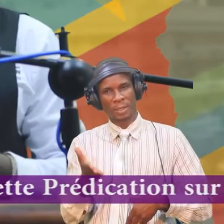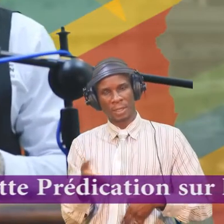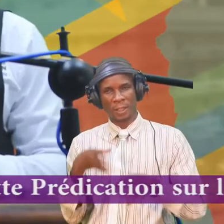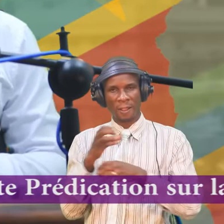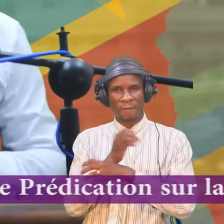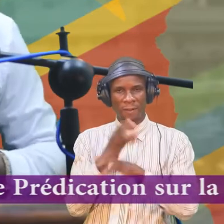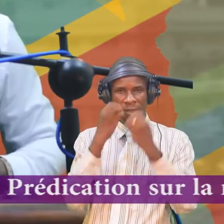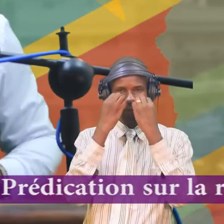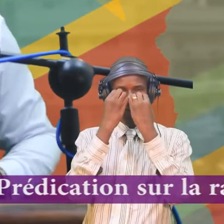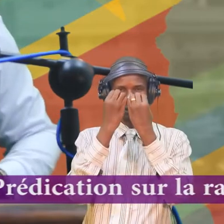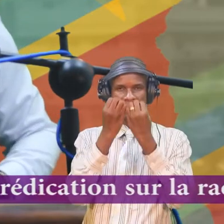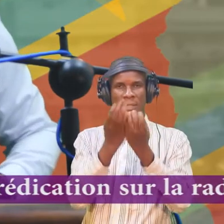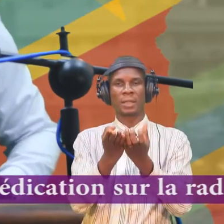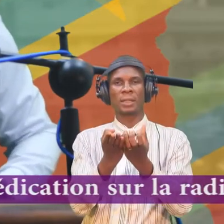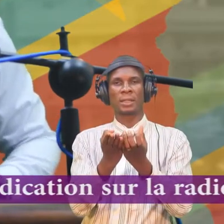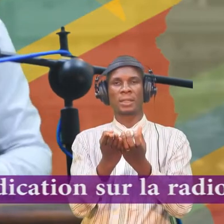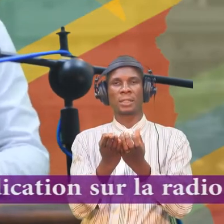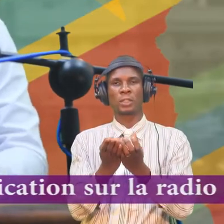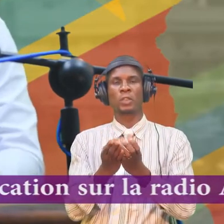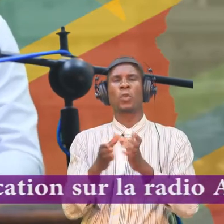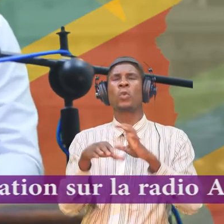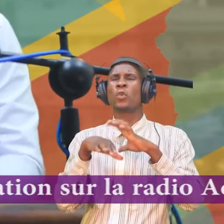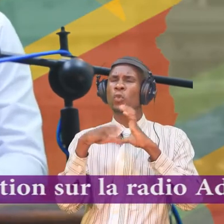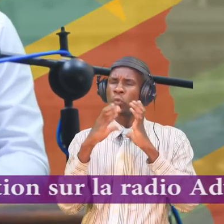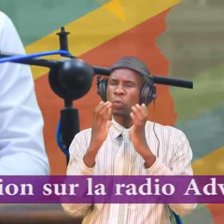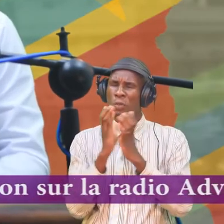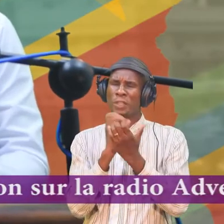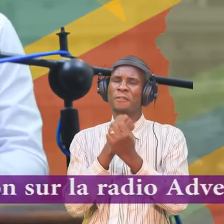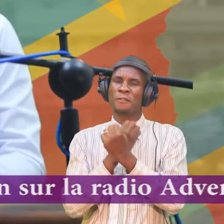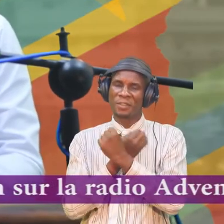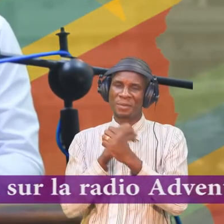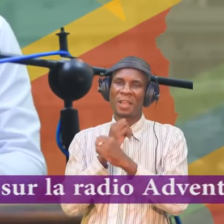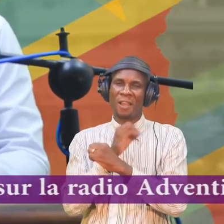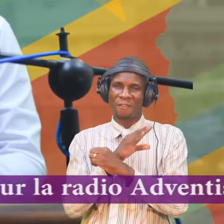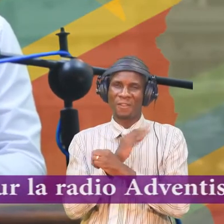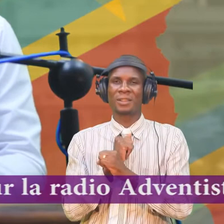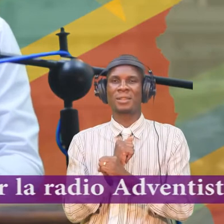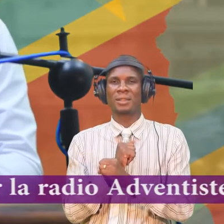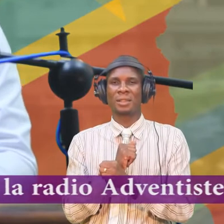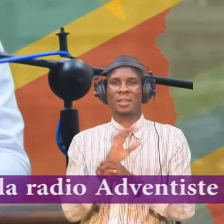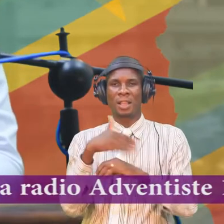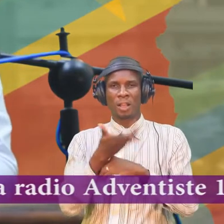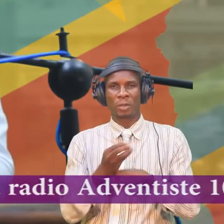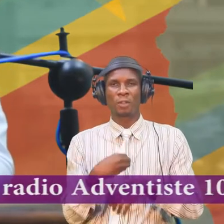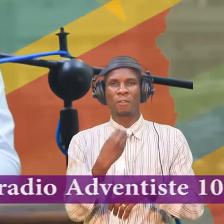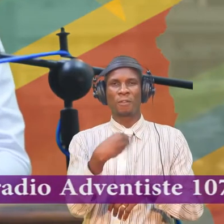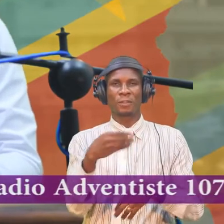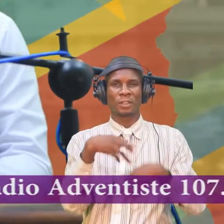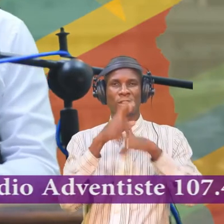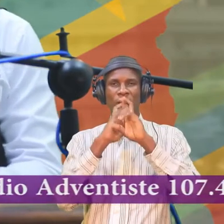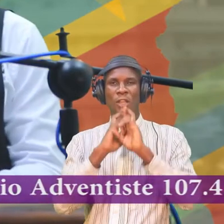maswali. Kama unaweza kutumia internet au barua fupi au